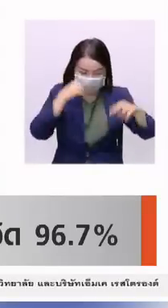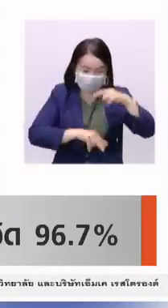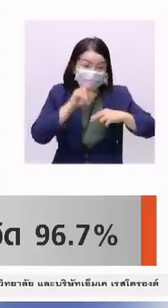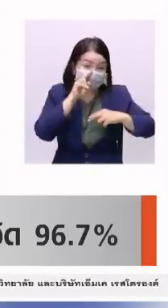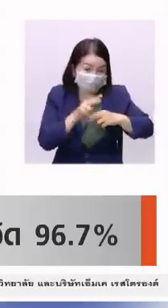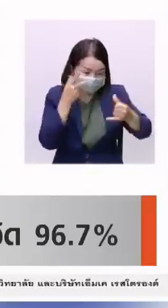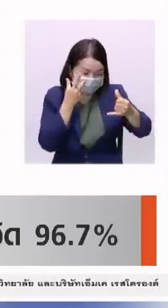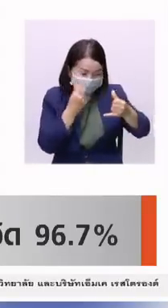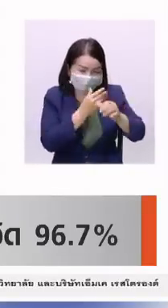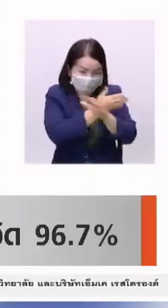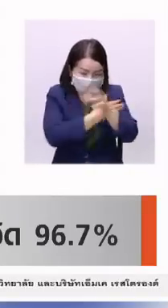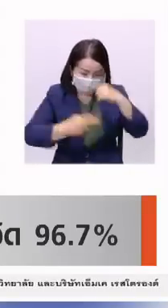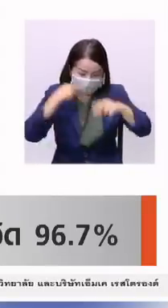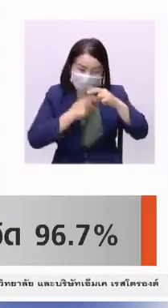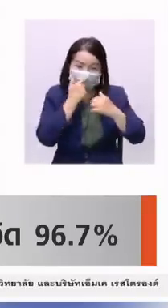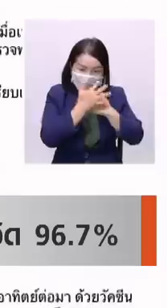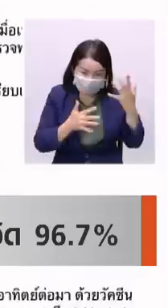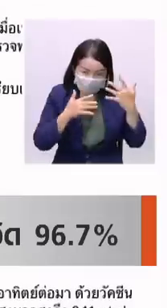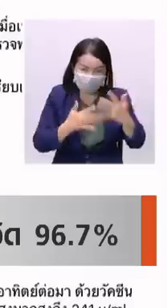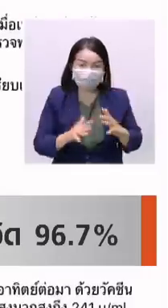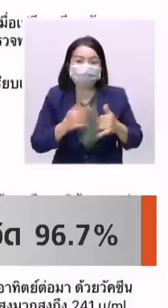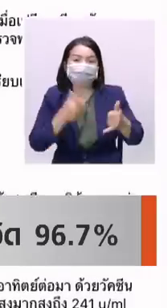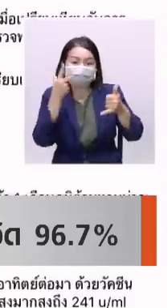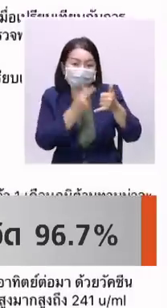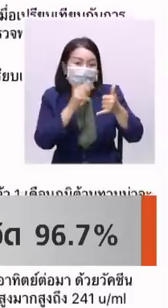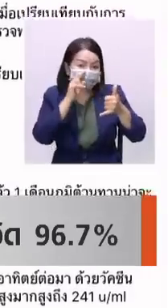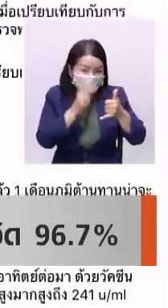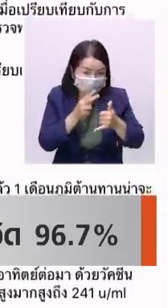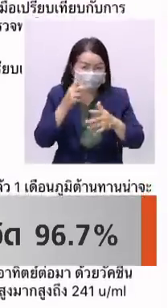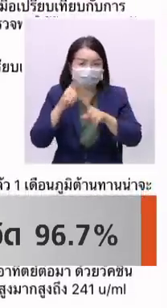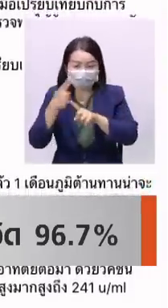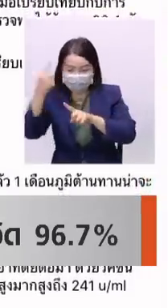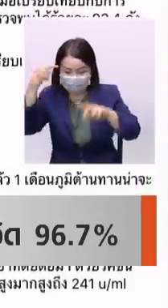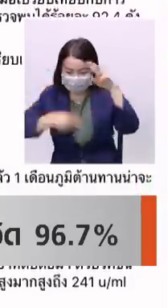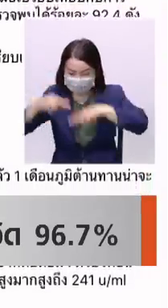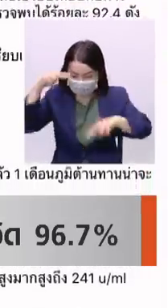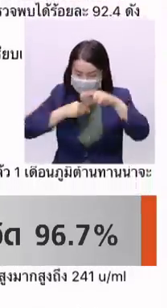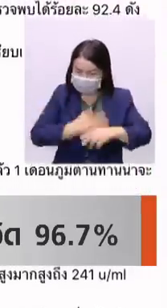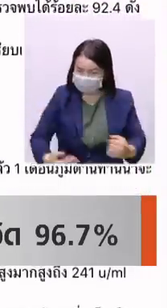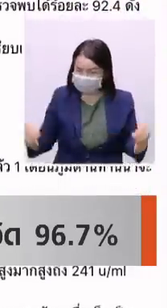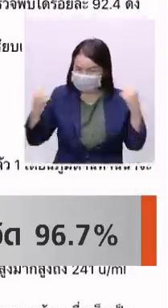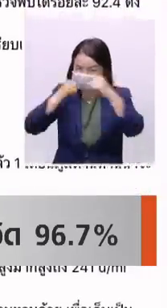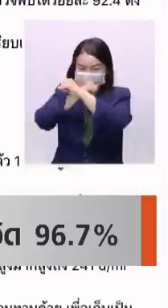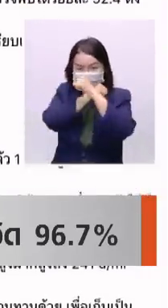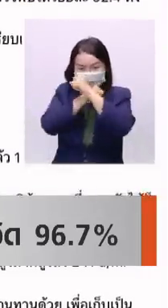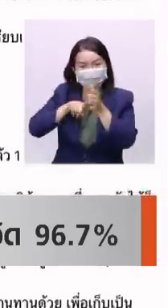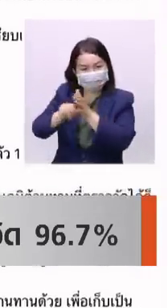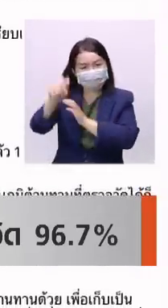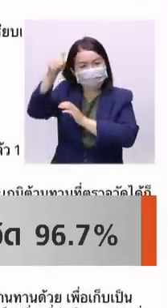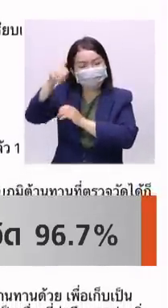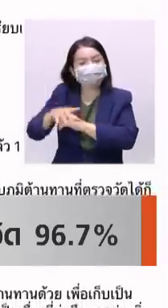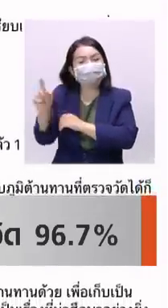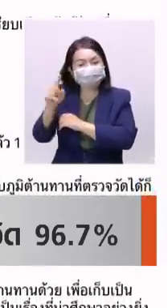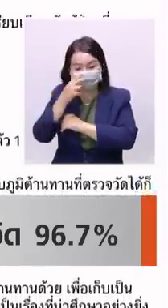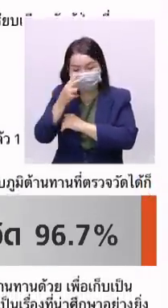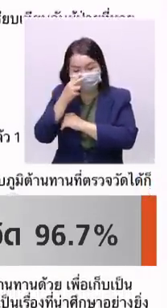2อีก 1ครั้งและหลังเขียนที่ 2อีก 1เดือนภูมิต้านทานน่าจะมีระดับที่สูงมากแล้วก็อยู่นานจาก